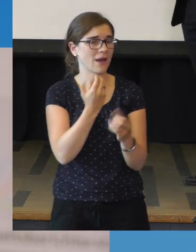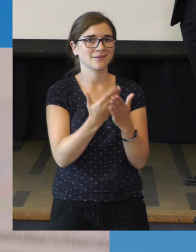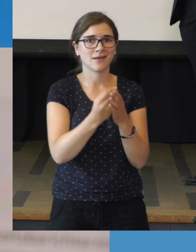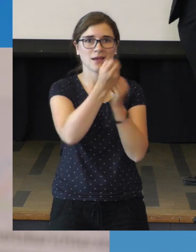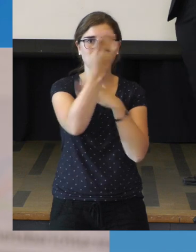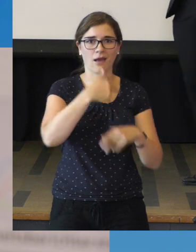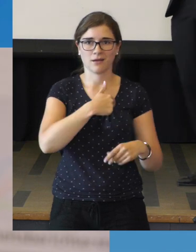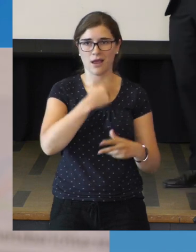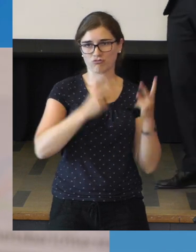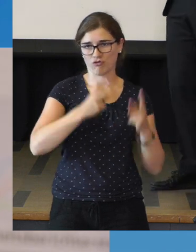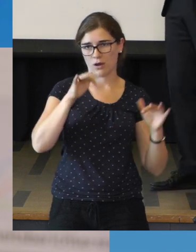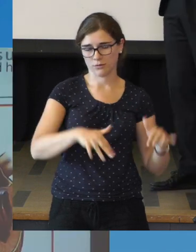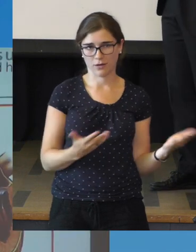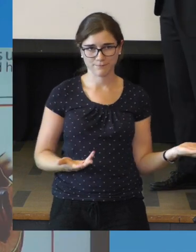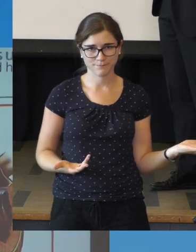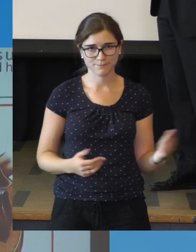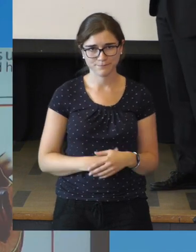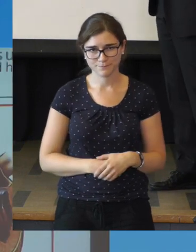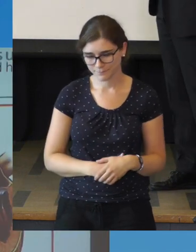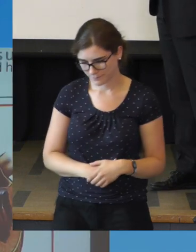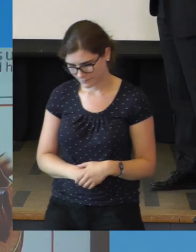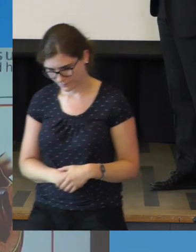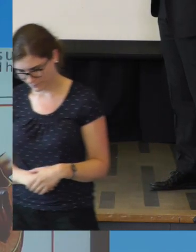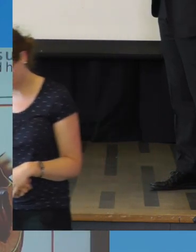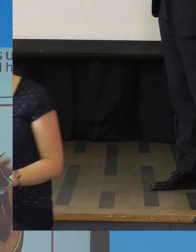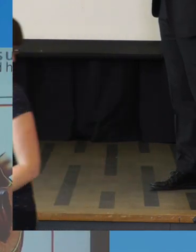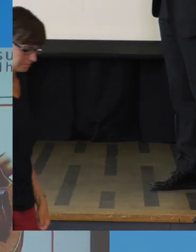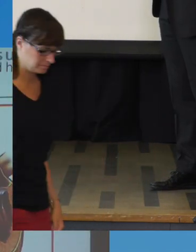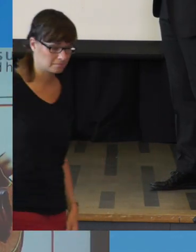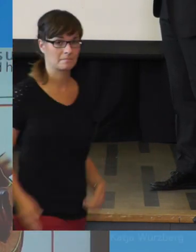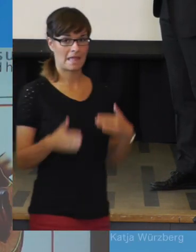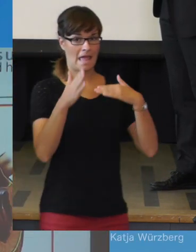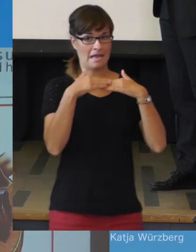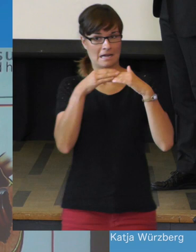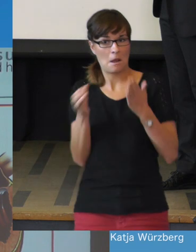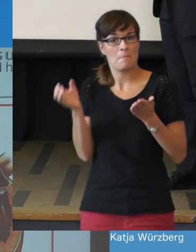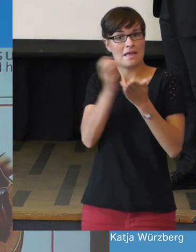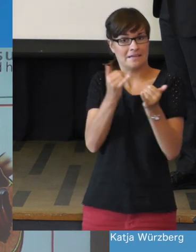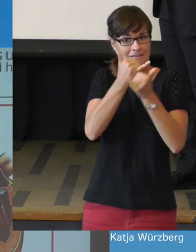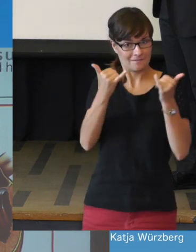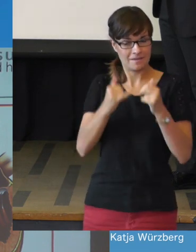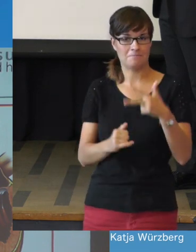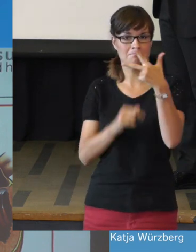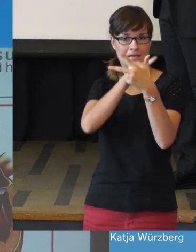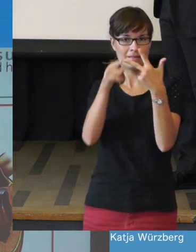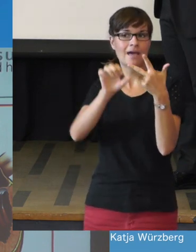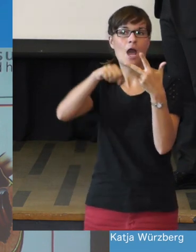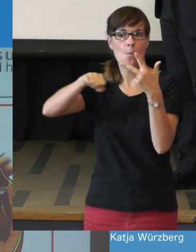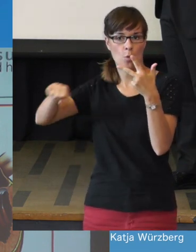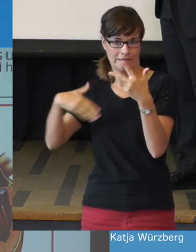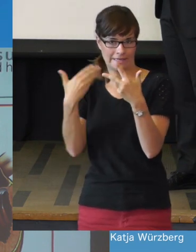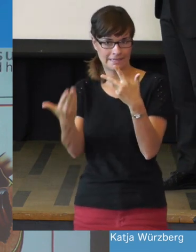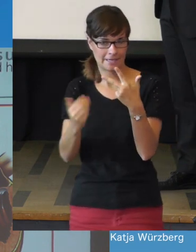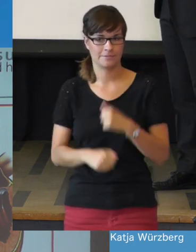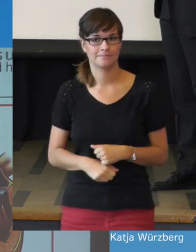gibt 3 Möglichkeiten heutzutage, die Herzklappe mit dem Katheter zu ersetzen. Die wichtigste ist letztlich die Situation, dass man